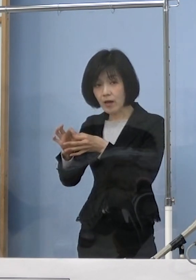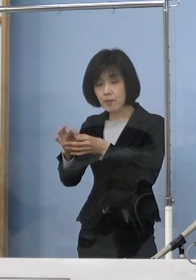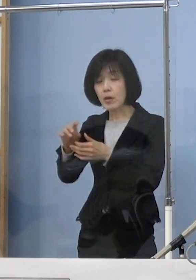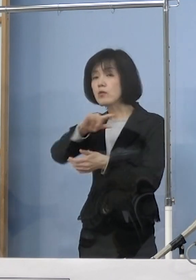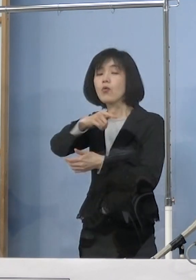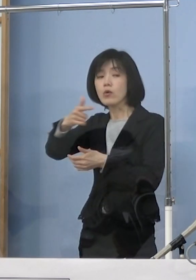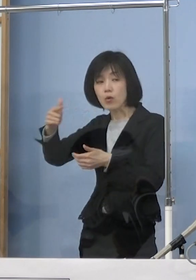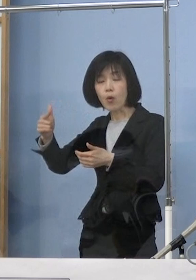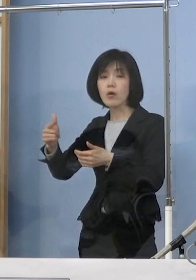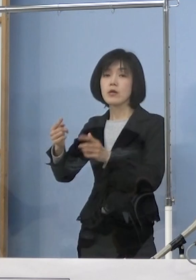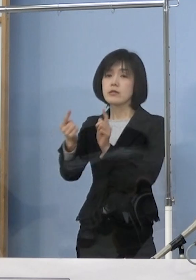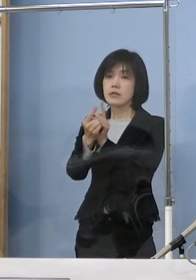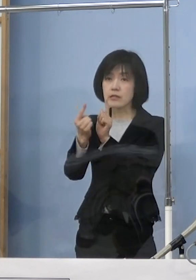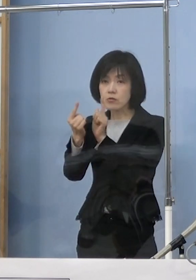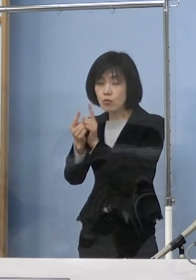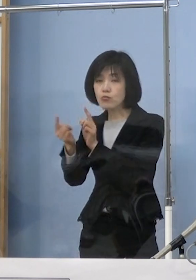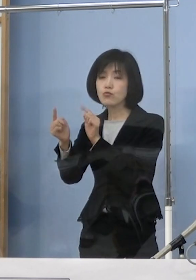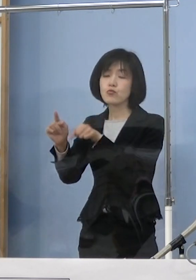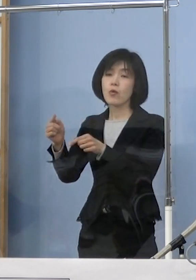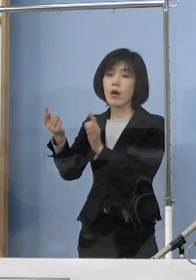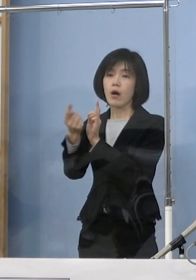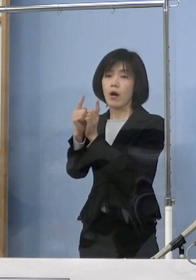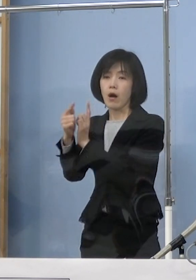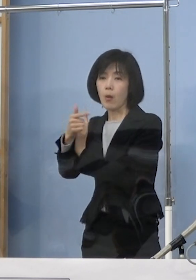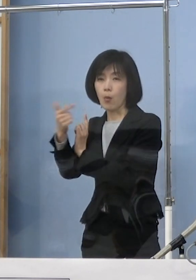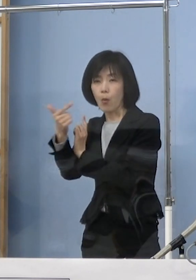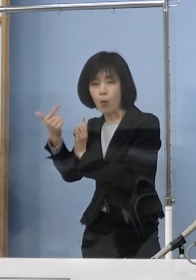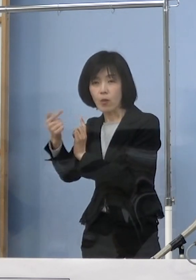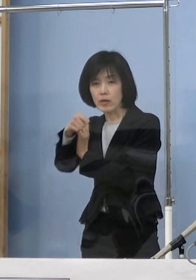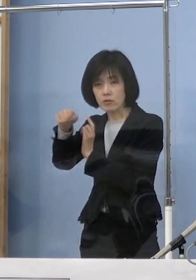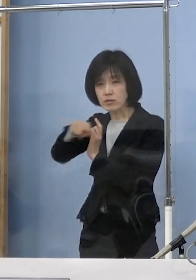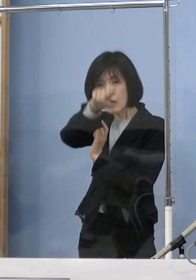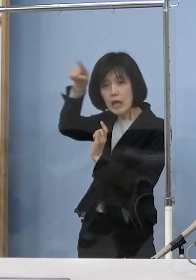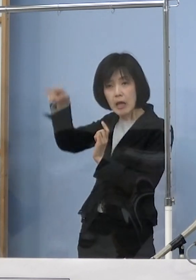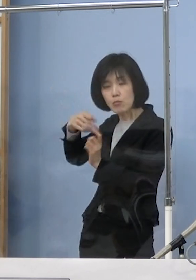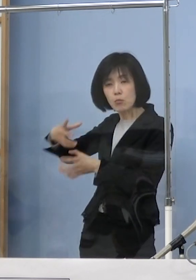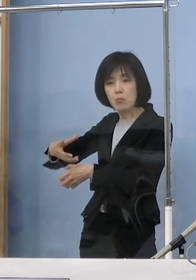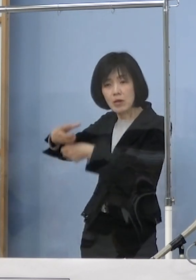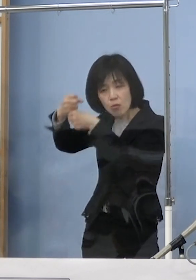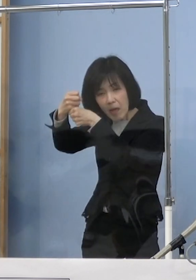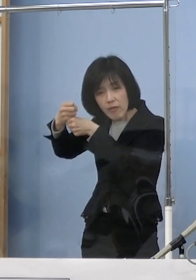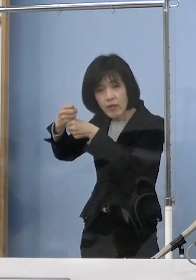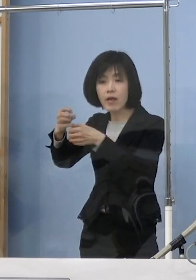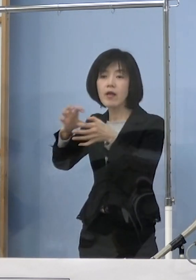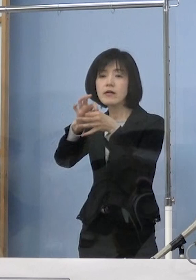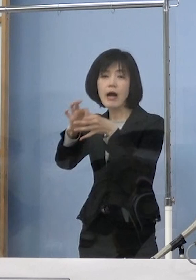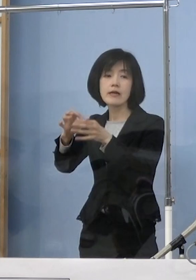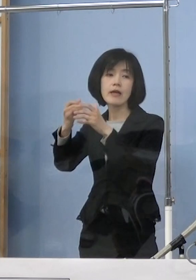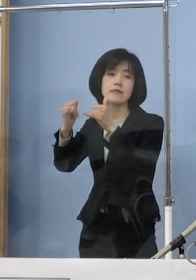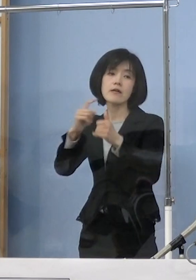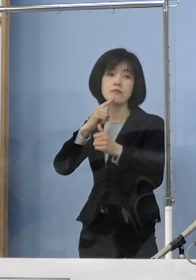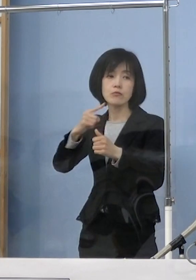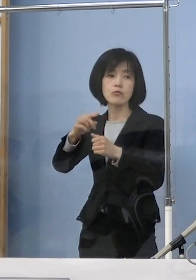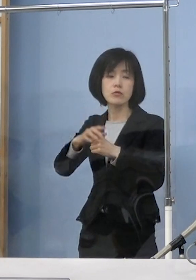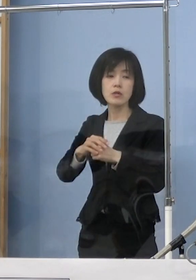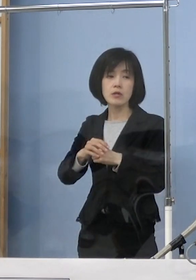であったり、あるいは濃厚接触者という人たちをこの中に、